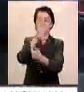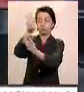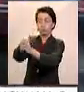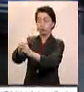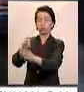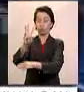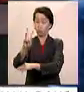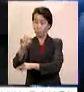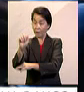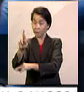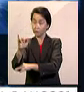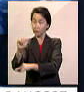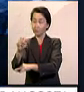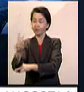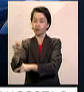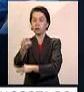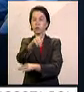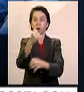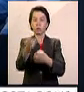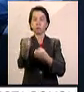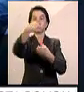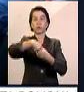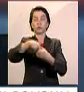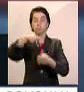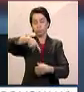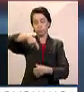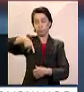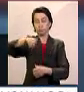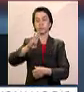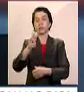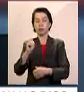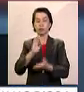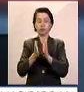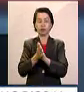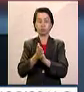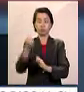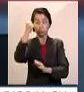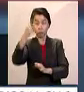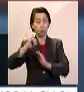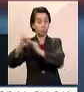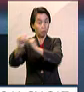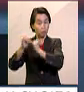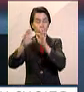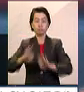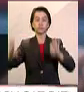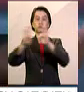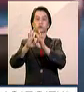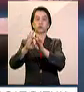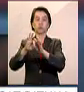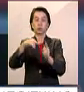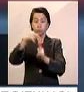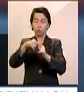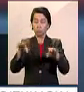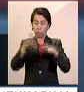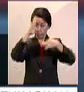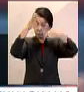warisan. Dan mereka nak kata dia nak sama dengan kita. Sebab tu persefahaman dengan warisan penting. Supaya bila kita dah